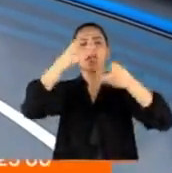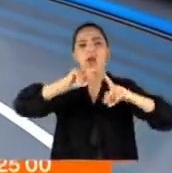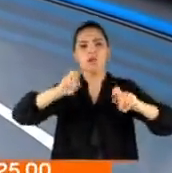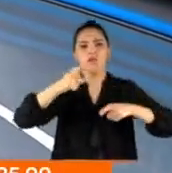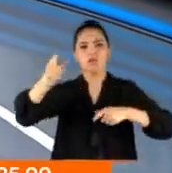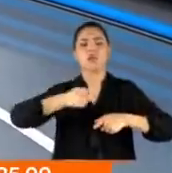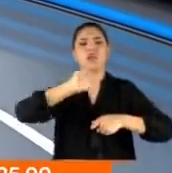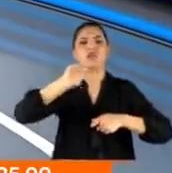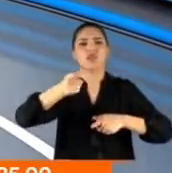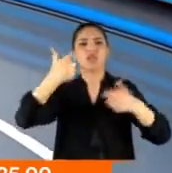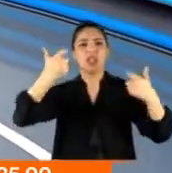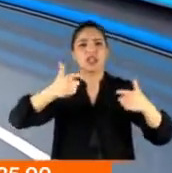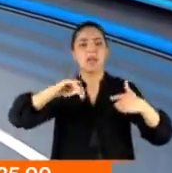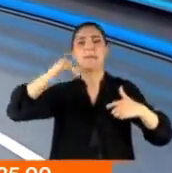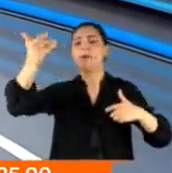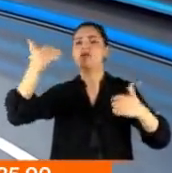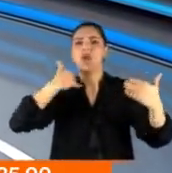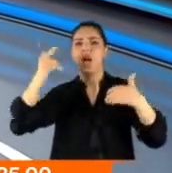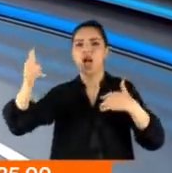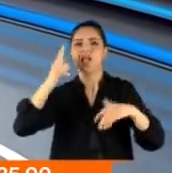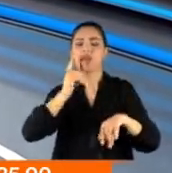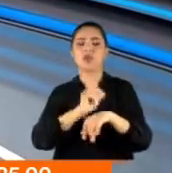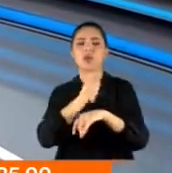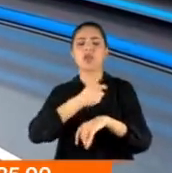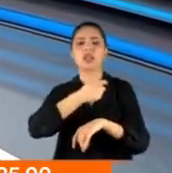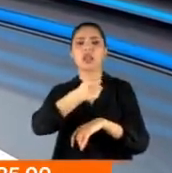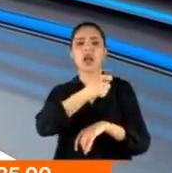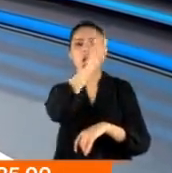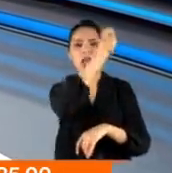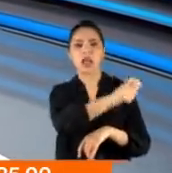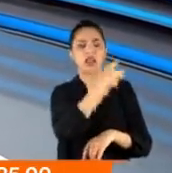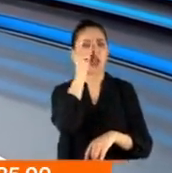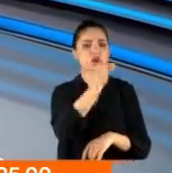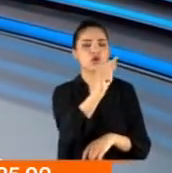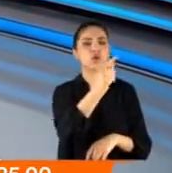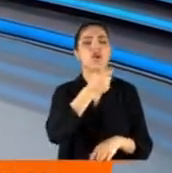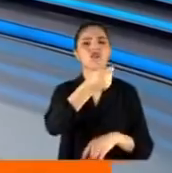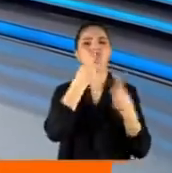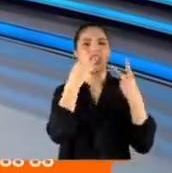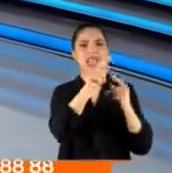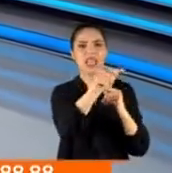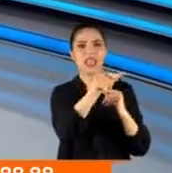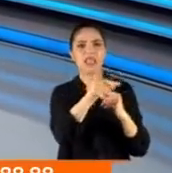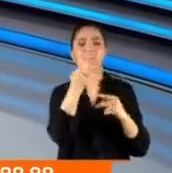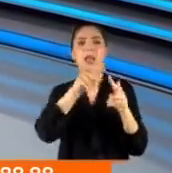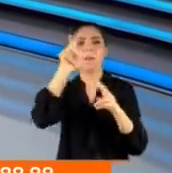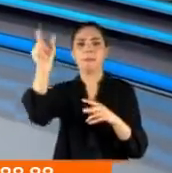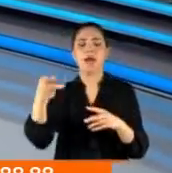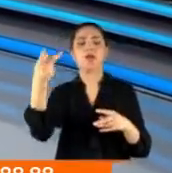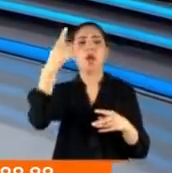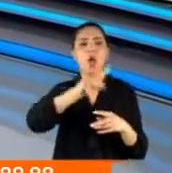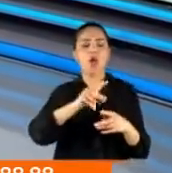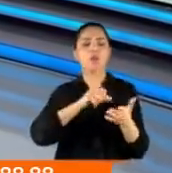Cinayetin işlendiği yer başka bir adresti. Gözaltındaki katil zanlısı cinayeti itiraf etti. O itiraftan sonra Merve Nur'un